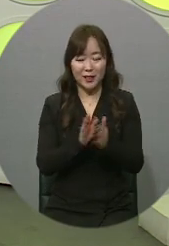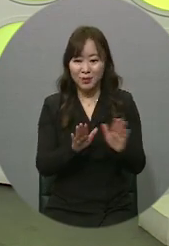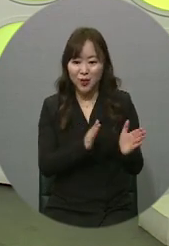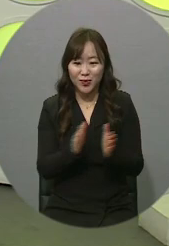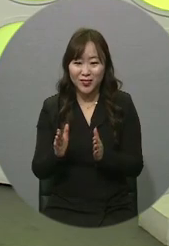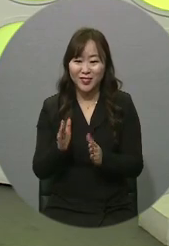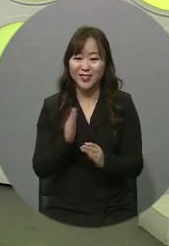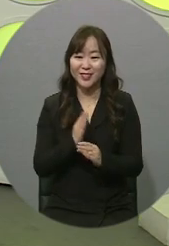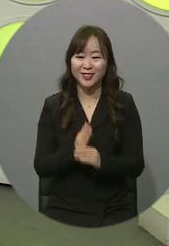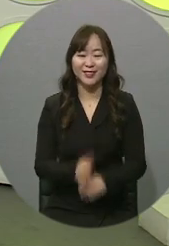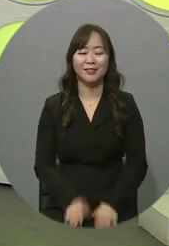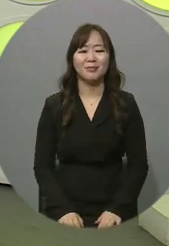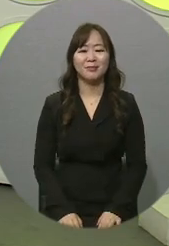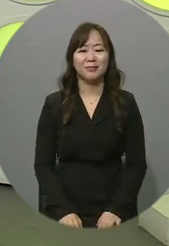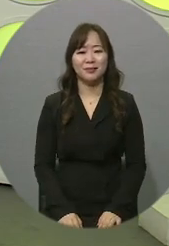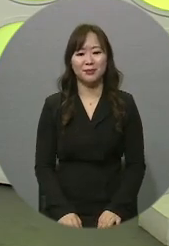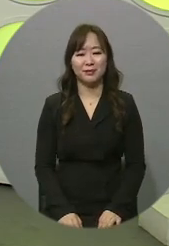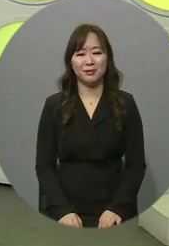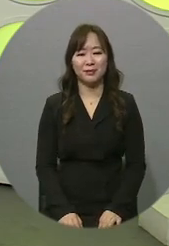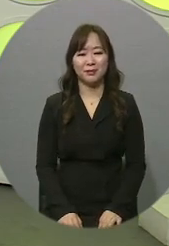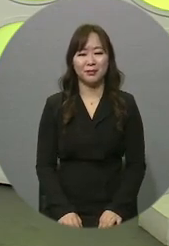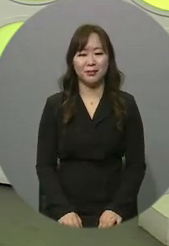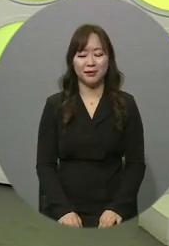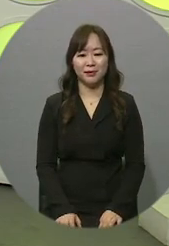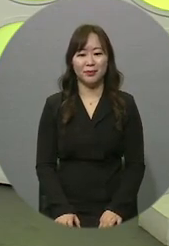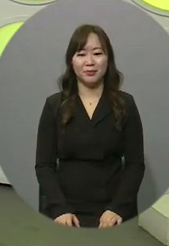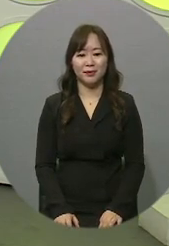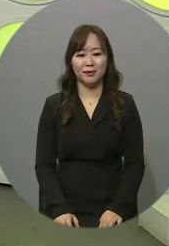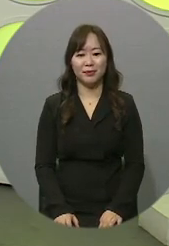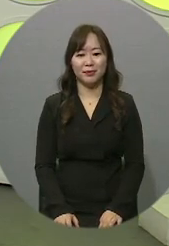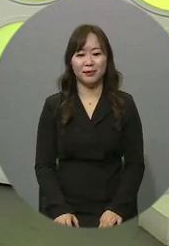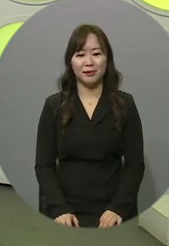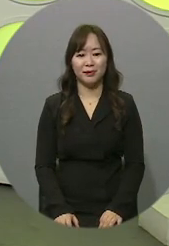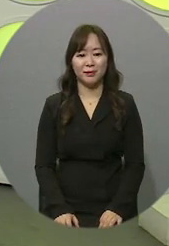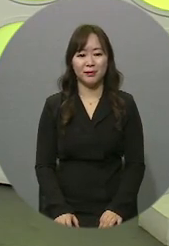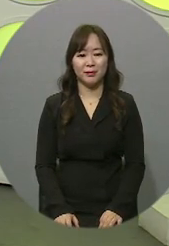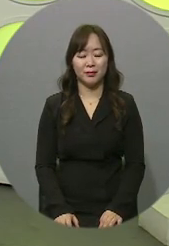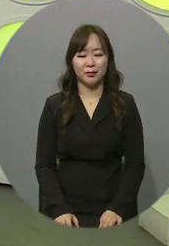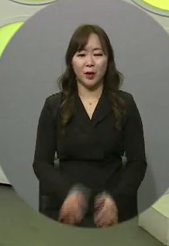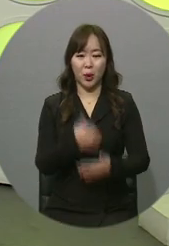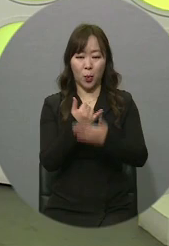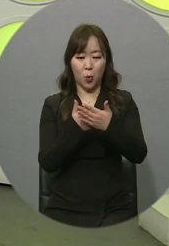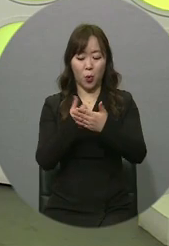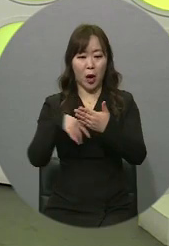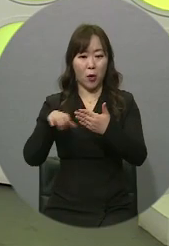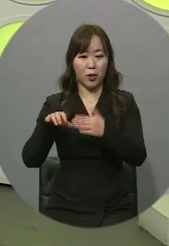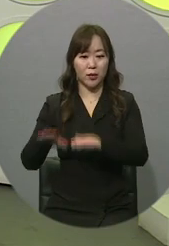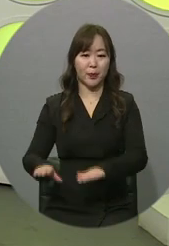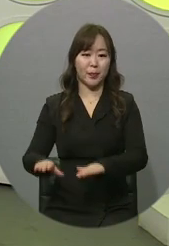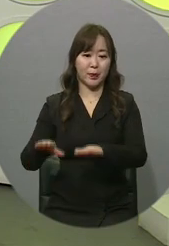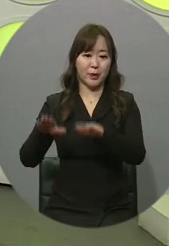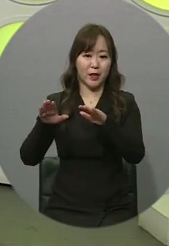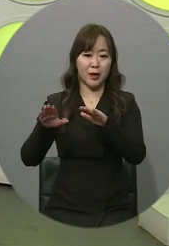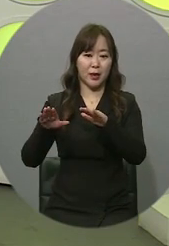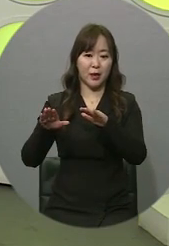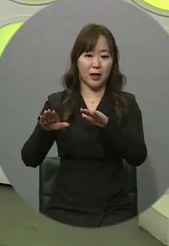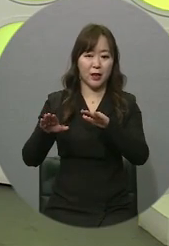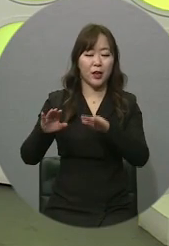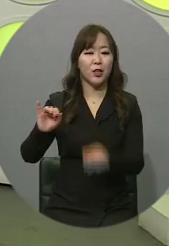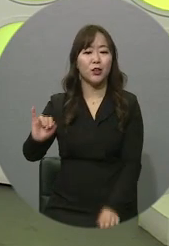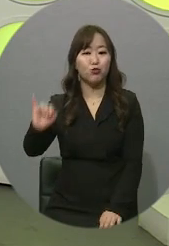거시는 거예요? 네. 자, 네. 고아원에서 자란